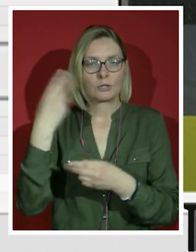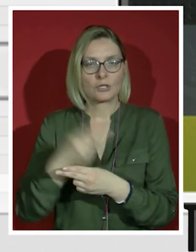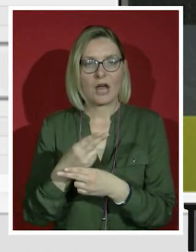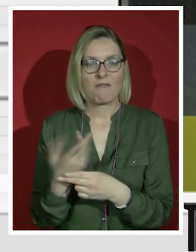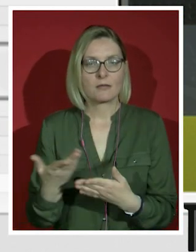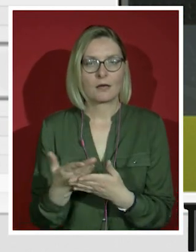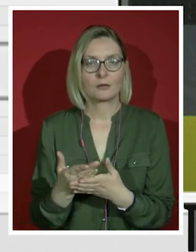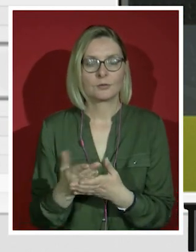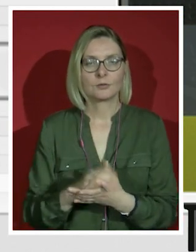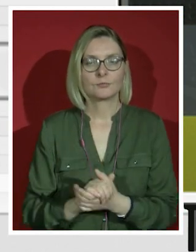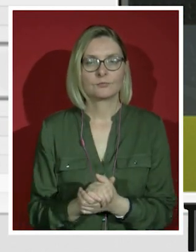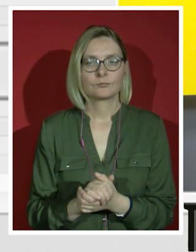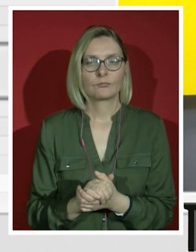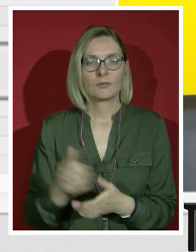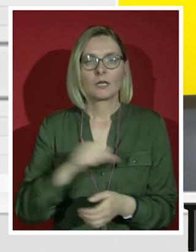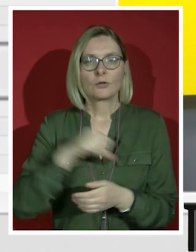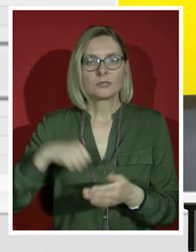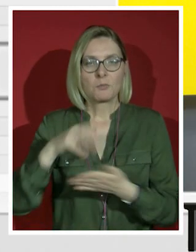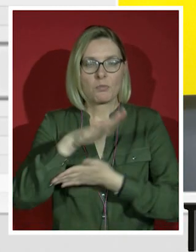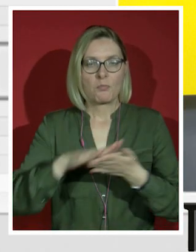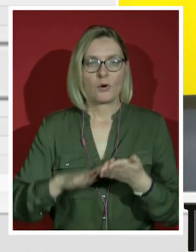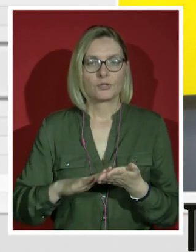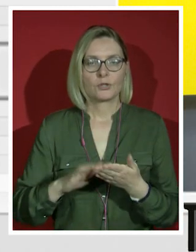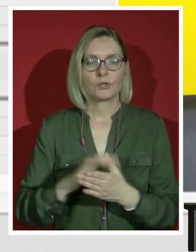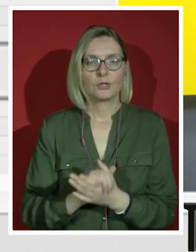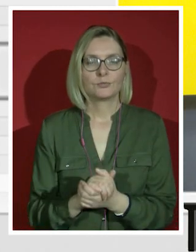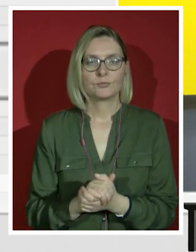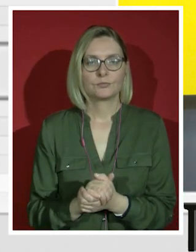сте добиле ли нешто? Да, со самиот почеток над